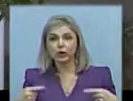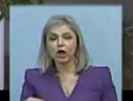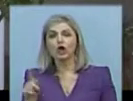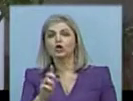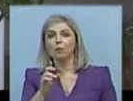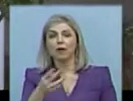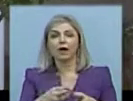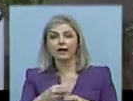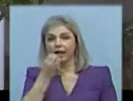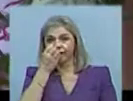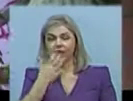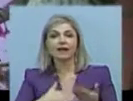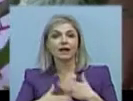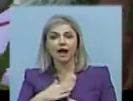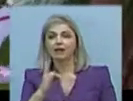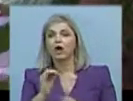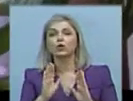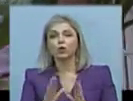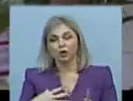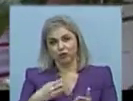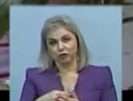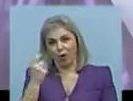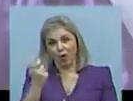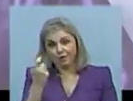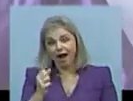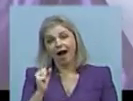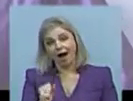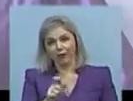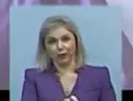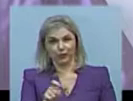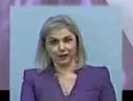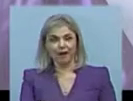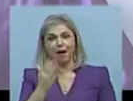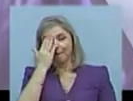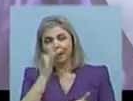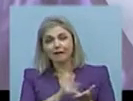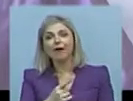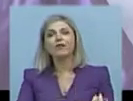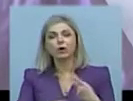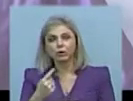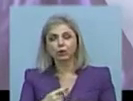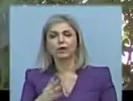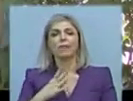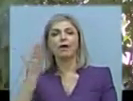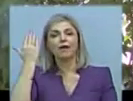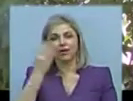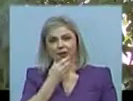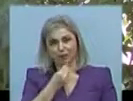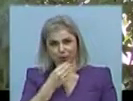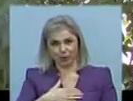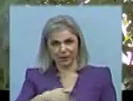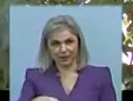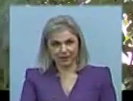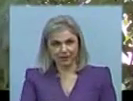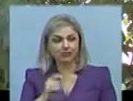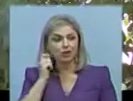аби ці квіти радували не тільки свого господаря, а й городян. Наших. Мета – повернути все ж таки колишню красу нашому місту.